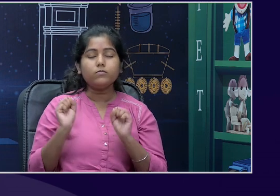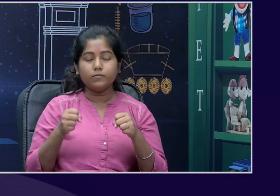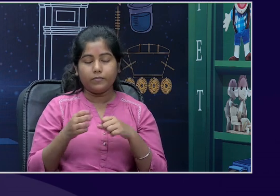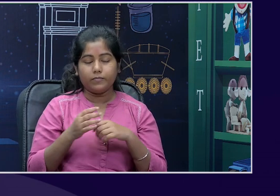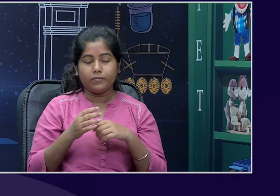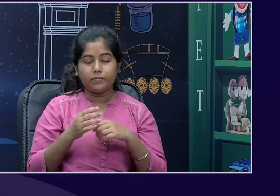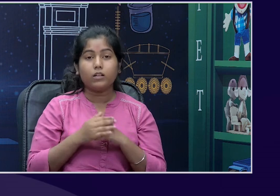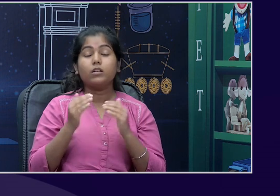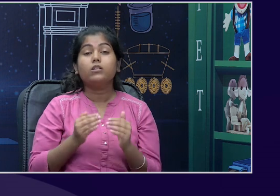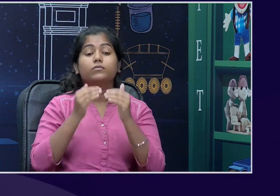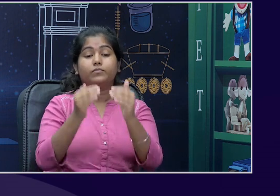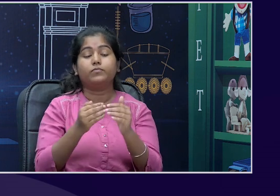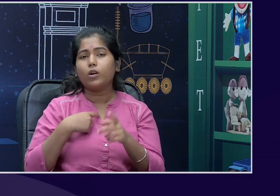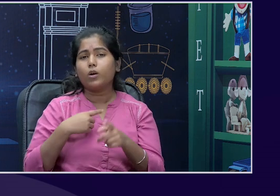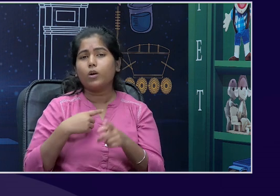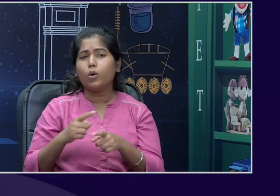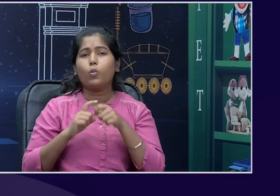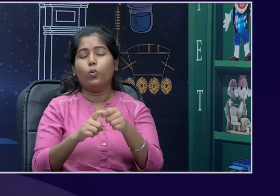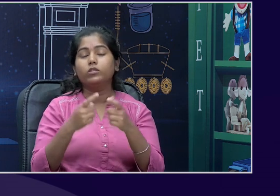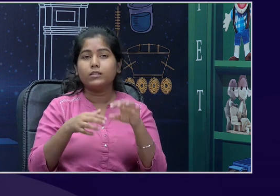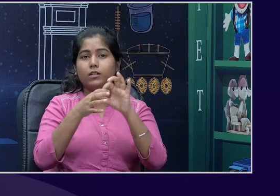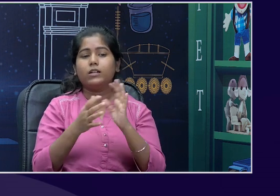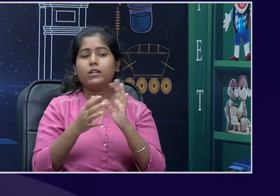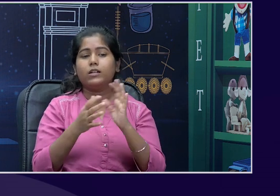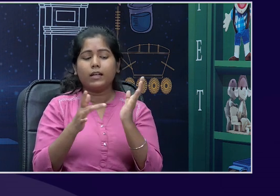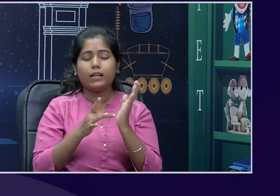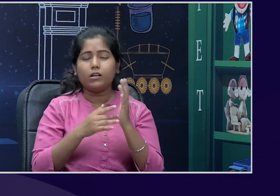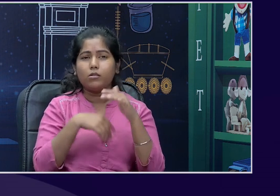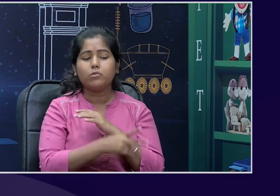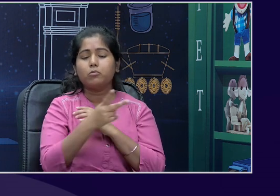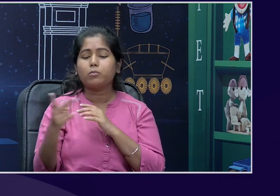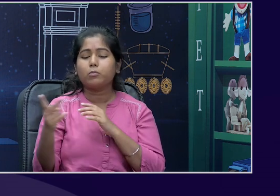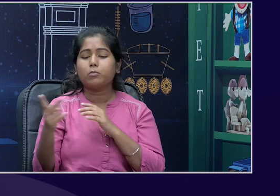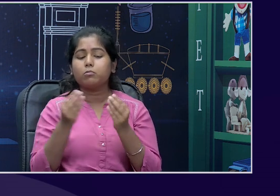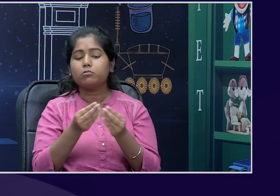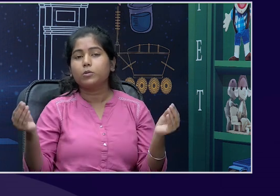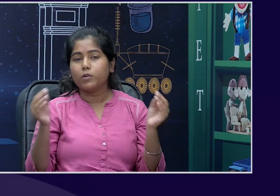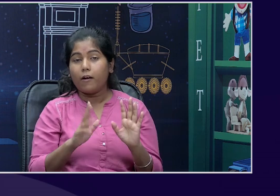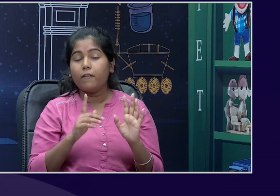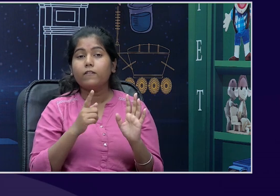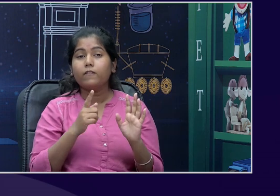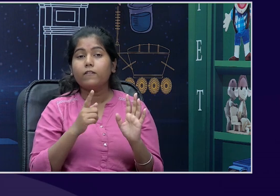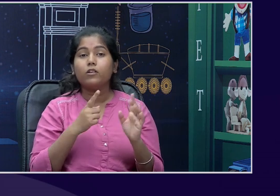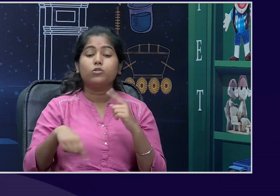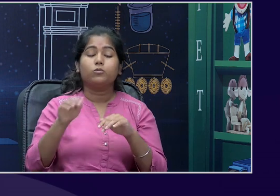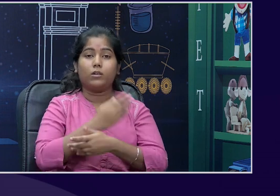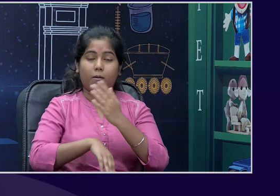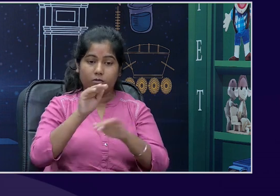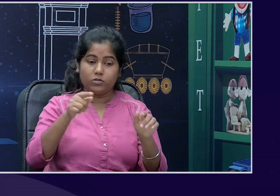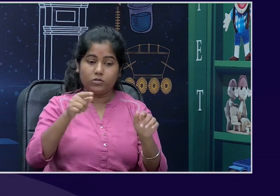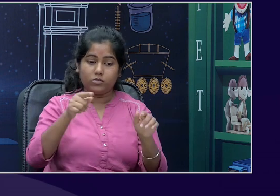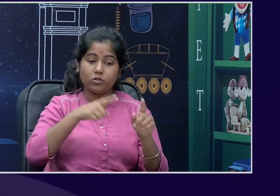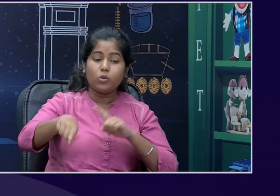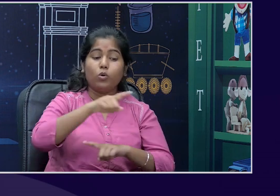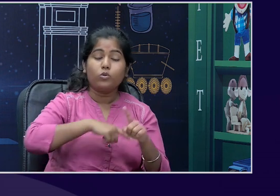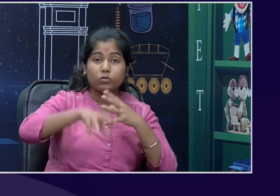सी असिस्टिव टेक्नोलॉजी रिसोर्सेज हैं जो हमारे स्पेशल नीड बच्चों को सीखने में और टीचर्स को सिखाने